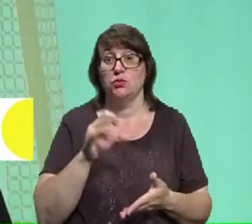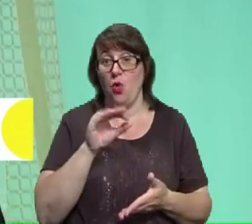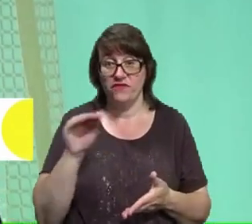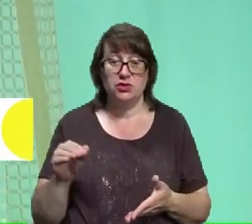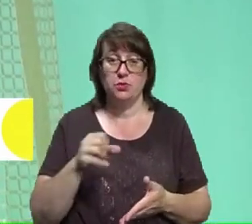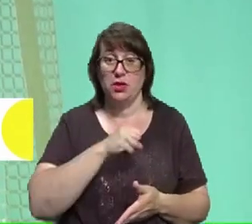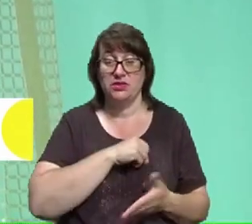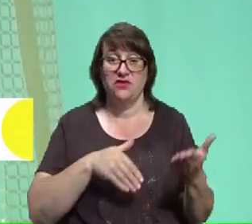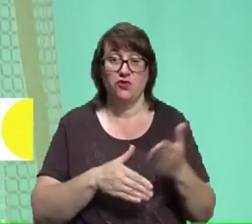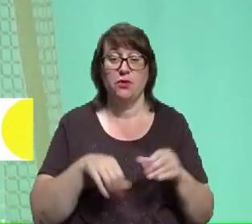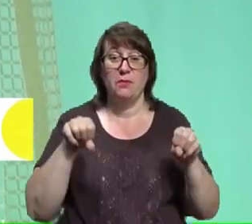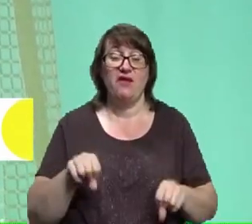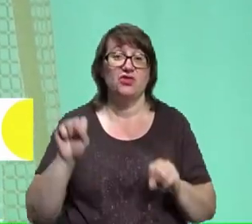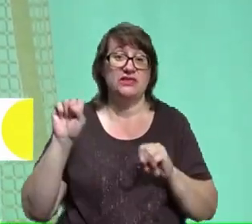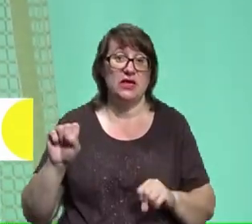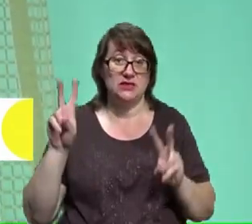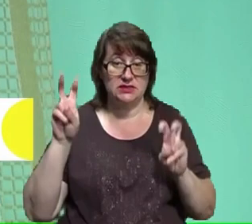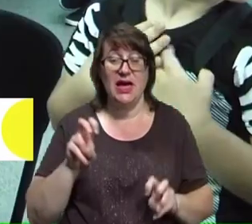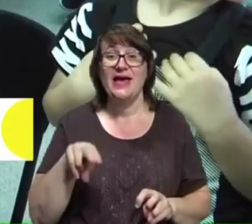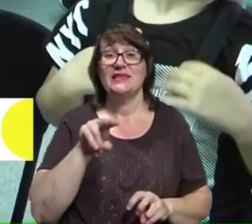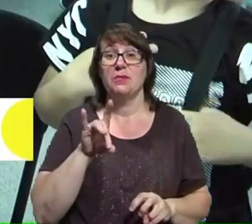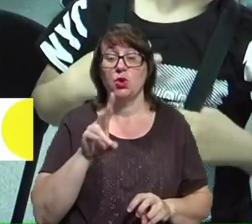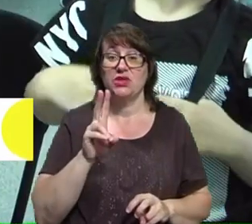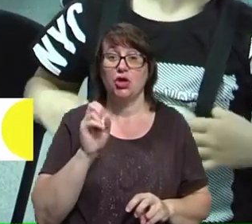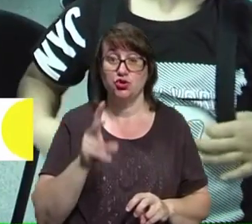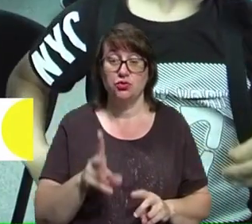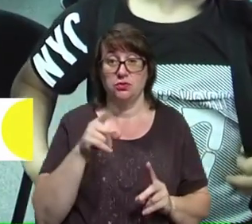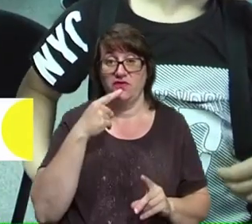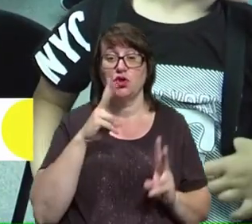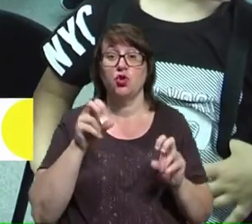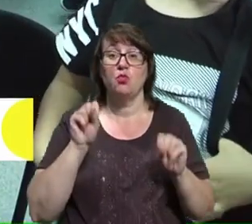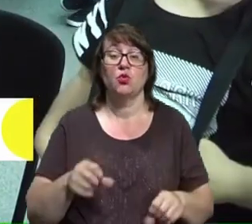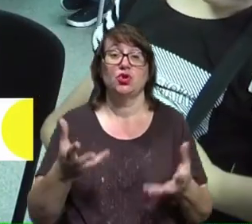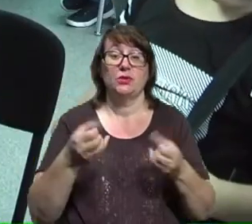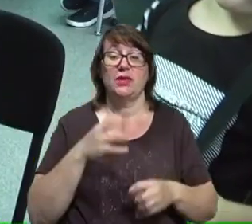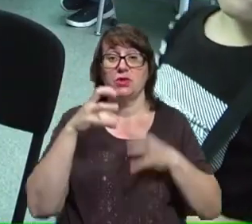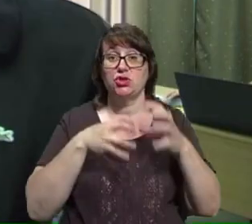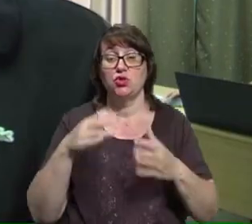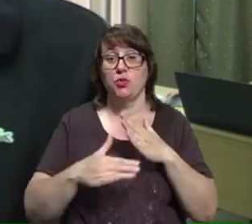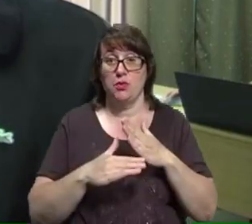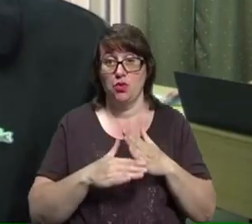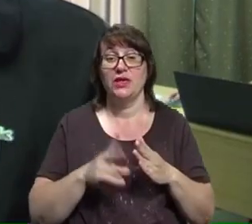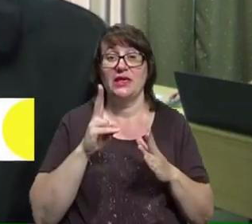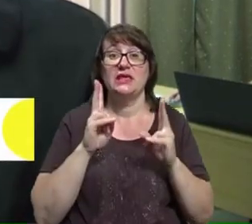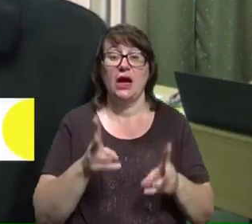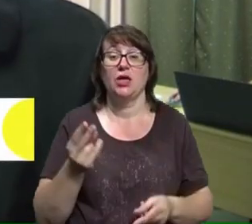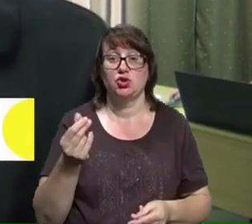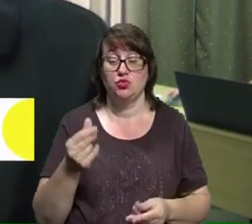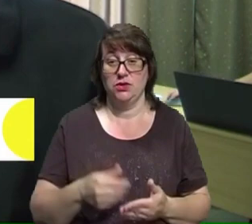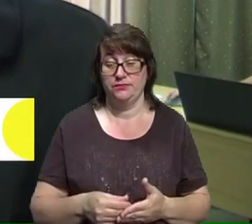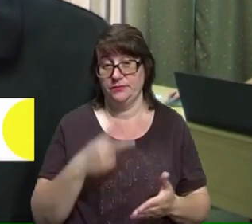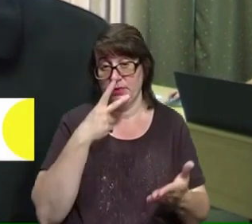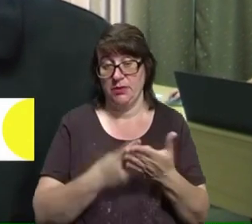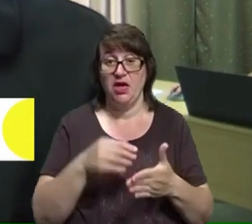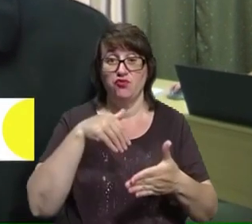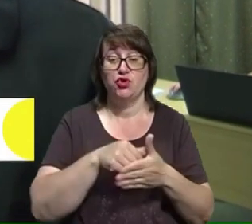на захист» Дмитро Ткачук пояснює, хто може отримати міжнародну допомогу і якою є сума. Передбачається внутрішньо переміщеним